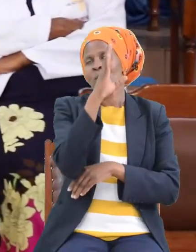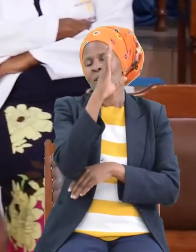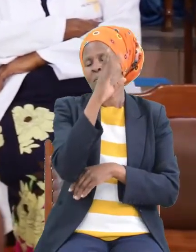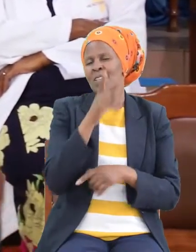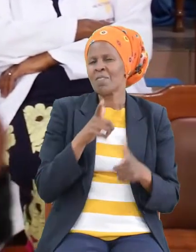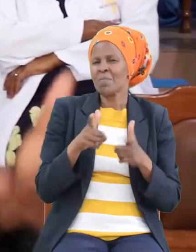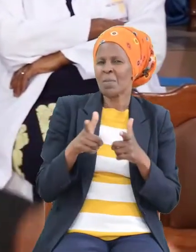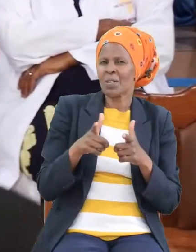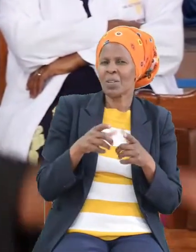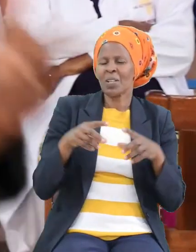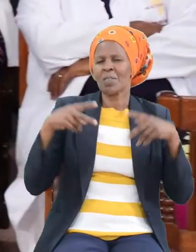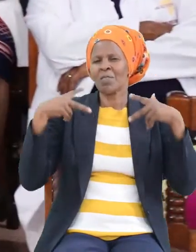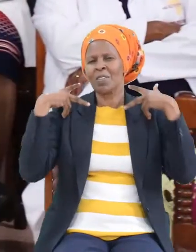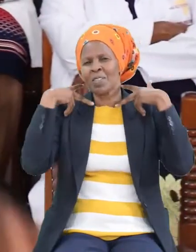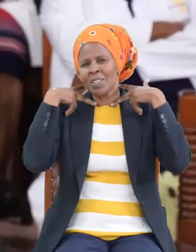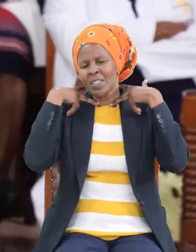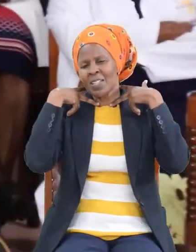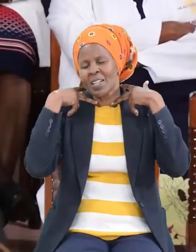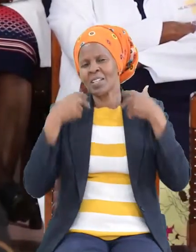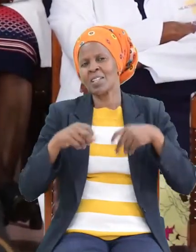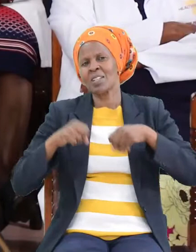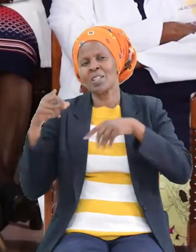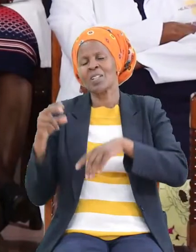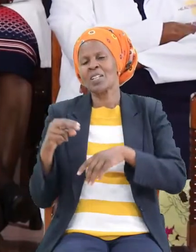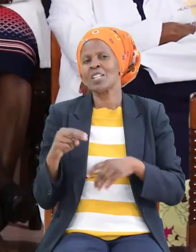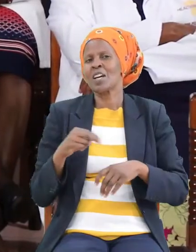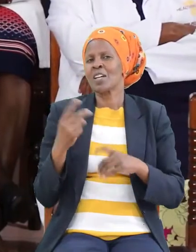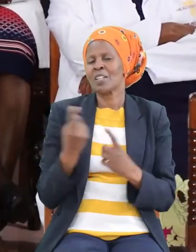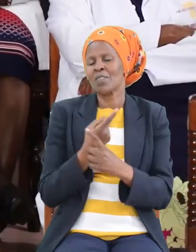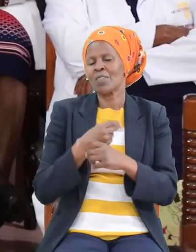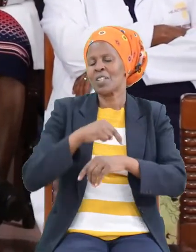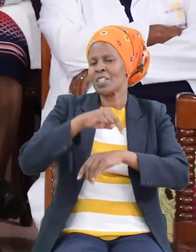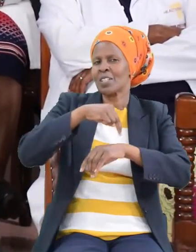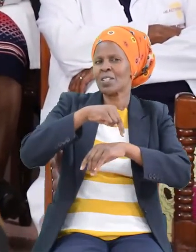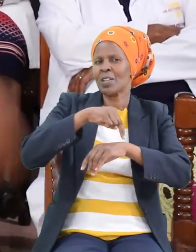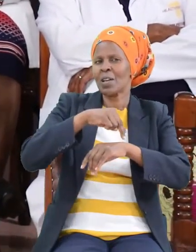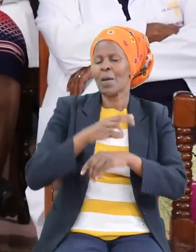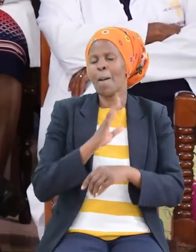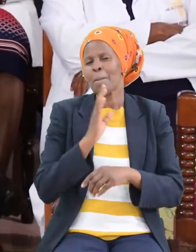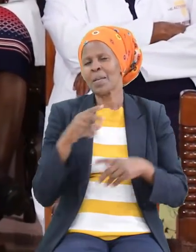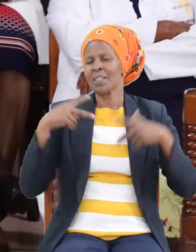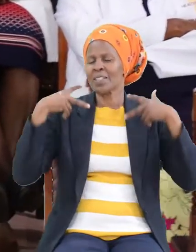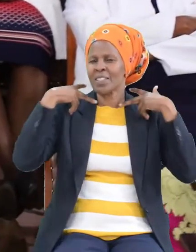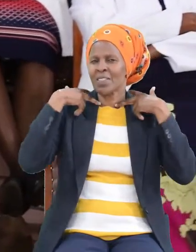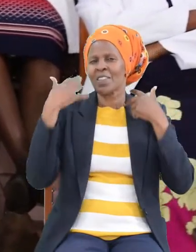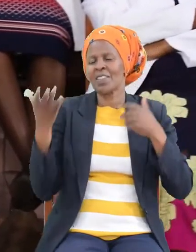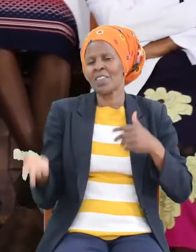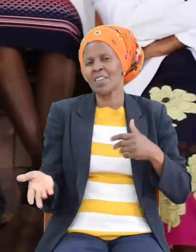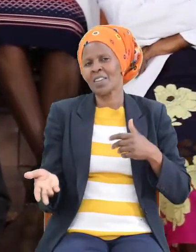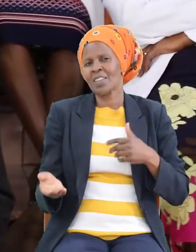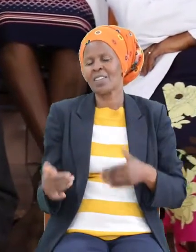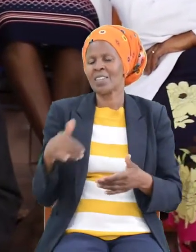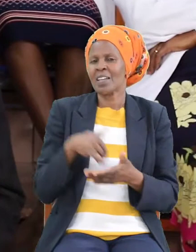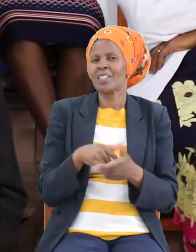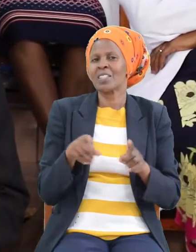na kuwachukua kuwapeleka inchi za ugeni na wakawa kama mitumwa kule, na hivyo ndivyo